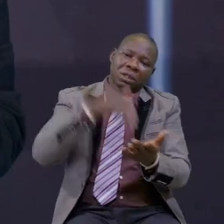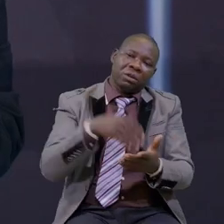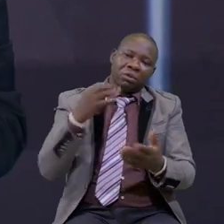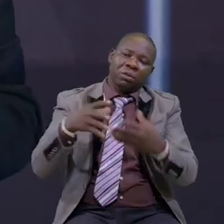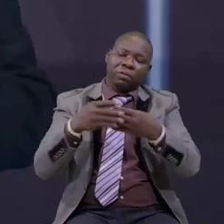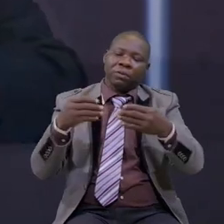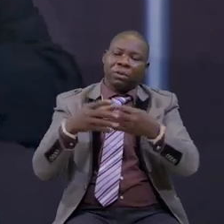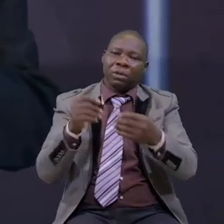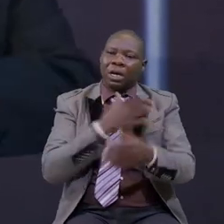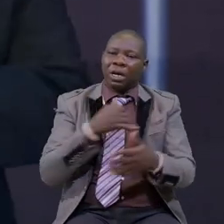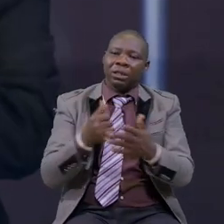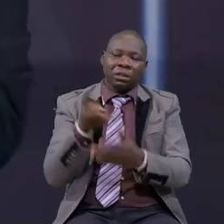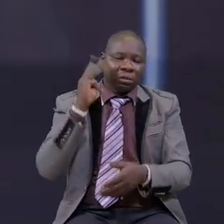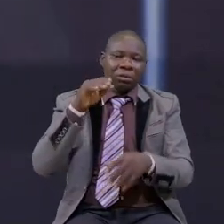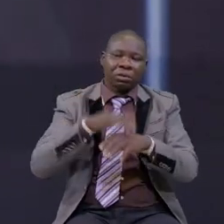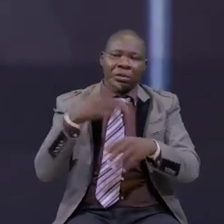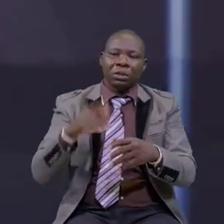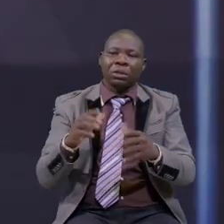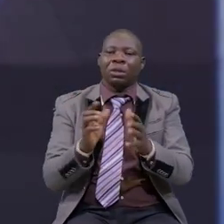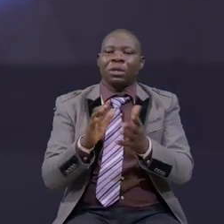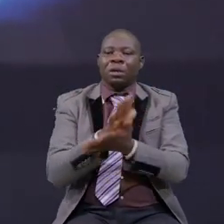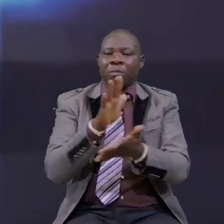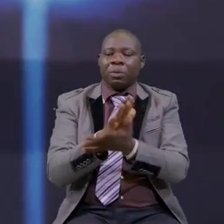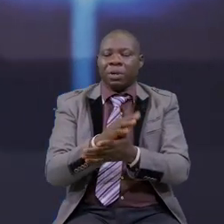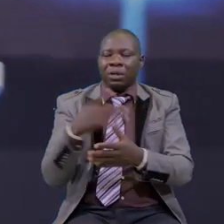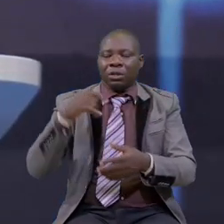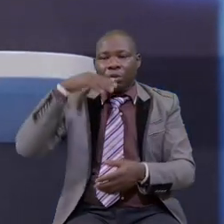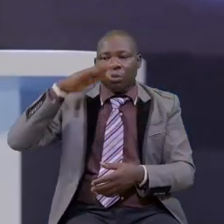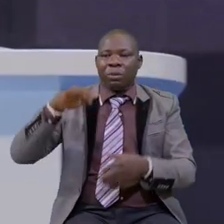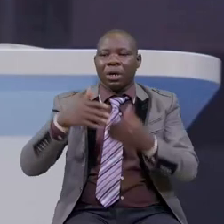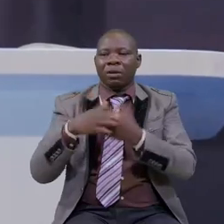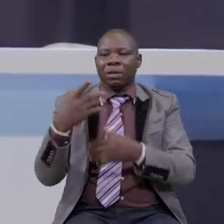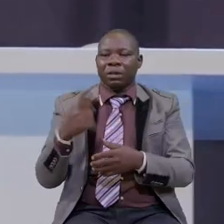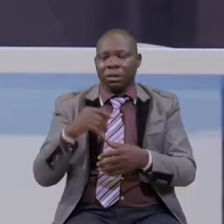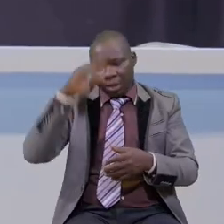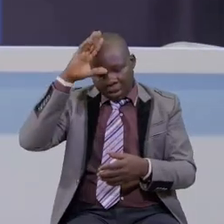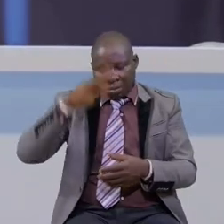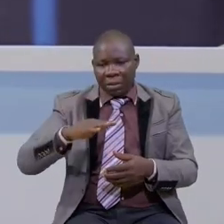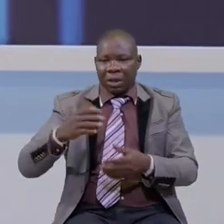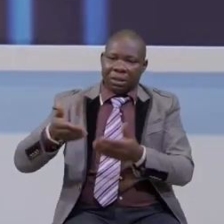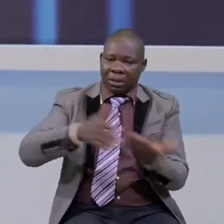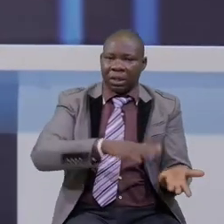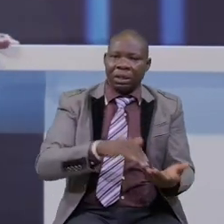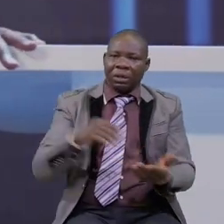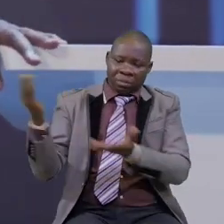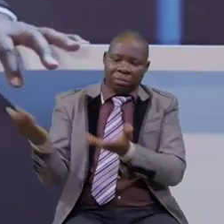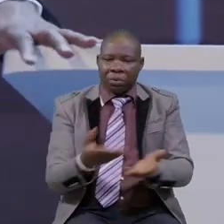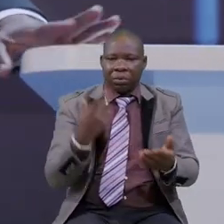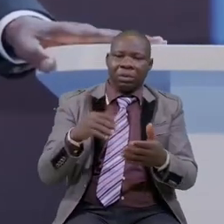Et c'était sur un papier. Et la femme, après la mort du mari, a pris le papier et elle a